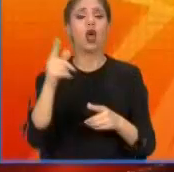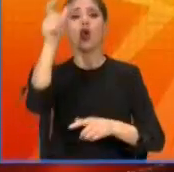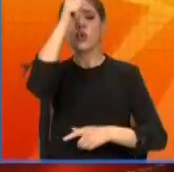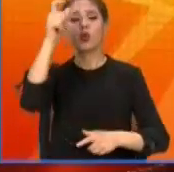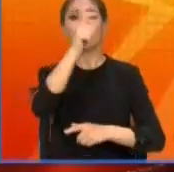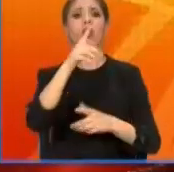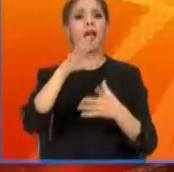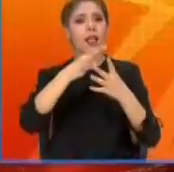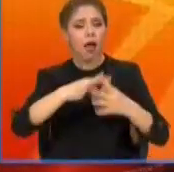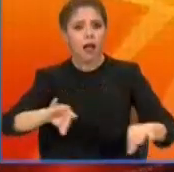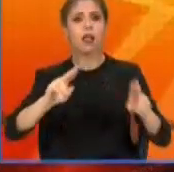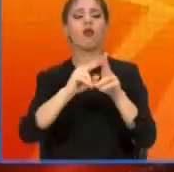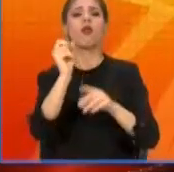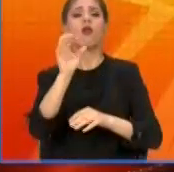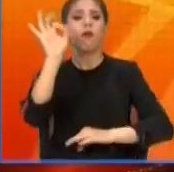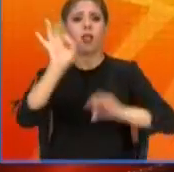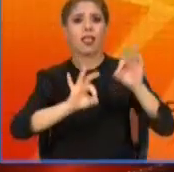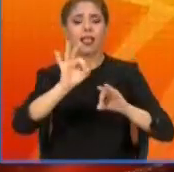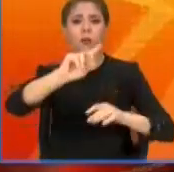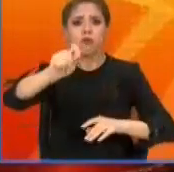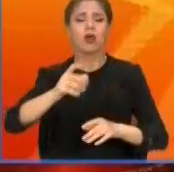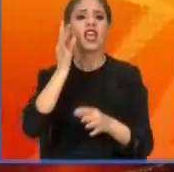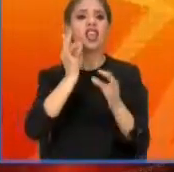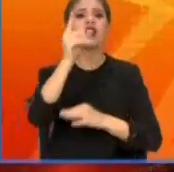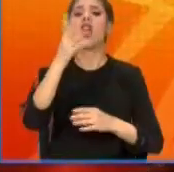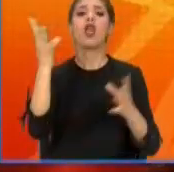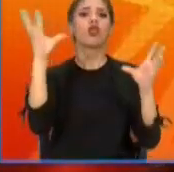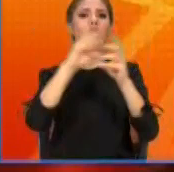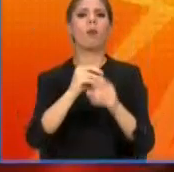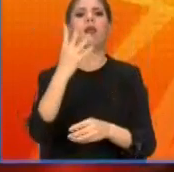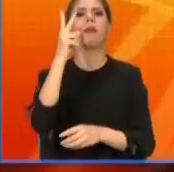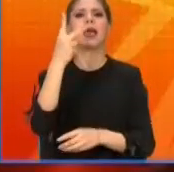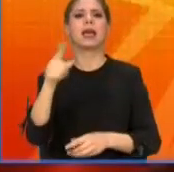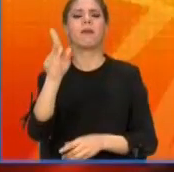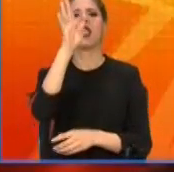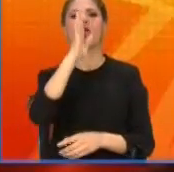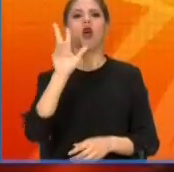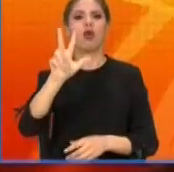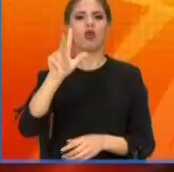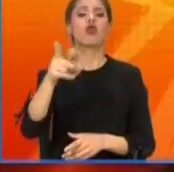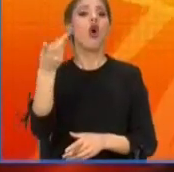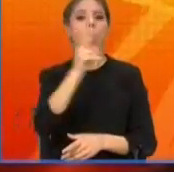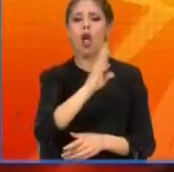hali hazırda koronavirüs teşhisi konulanların toplam sayısı 2433. Vefat edenlerin